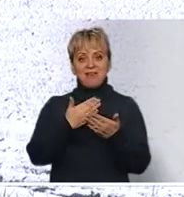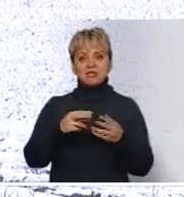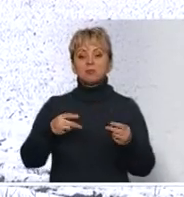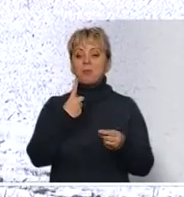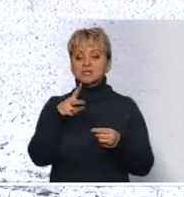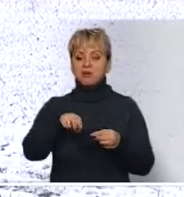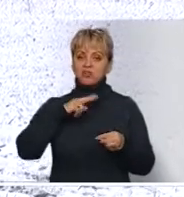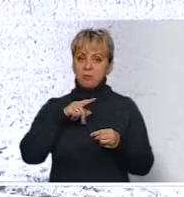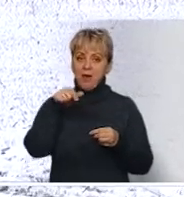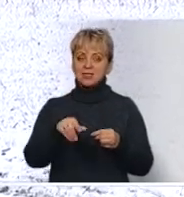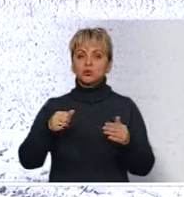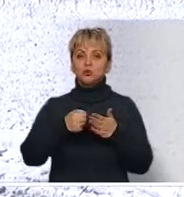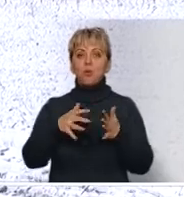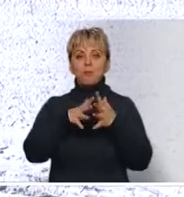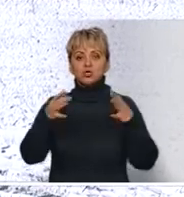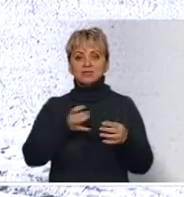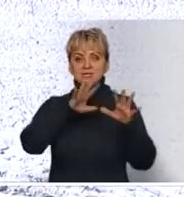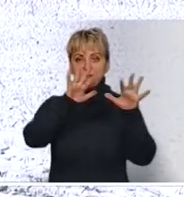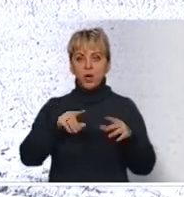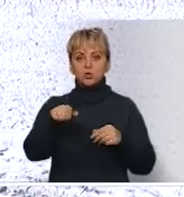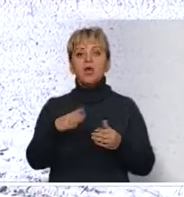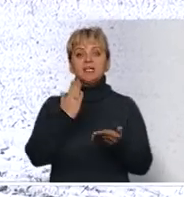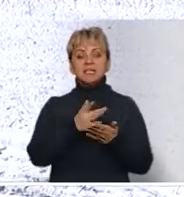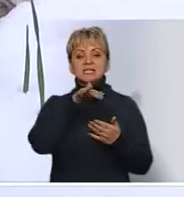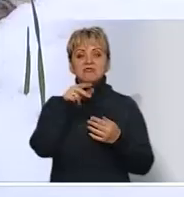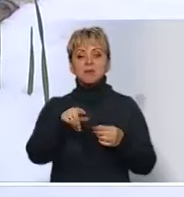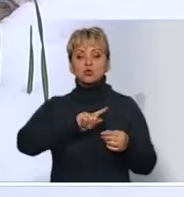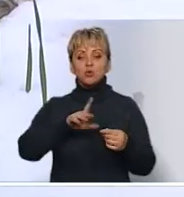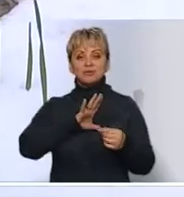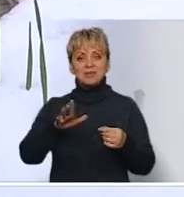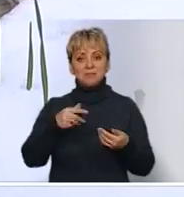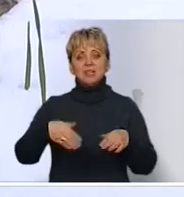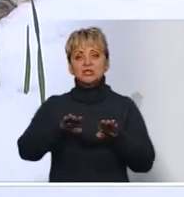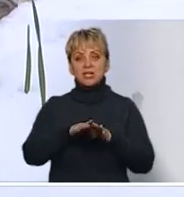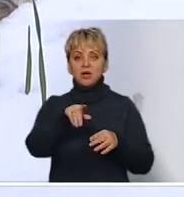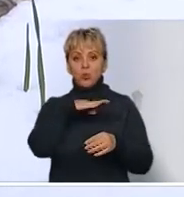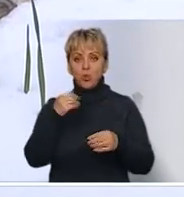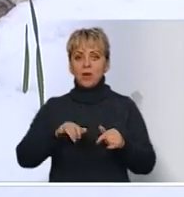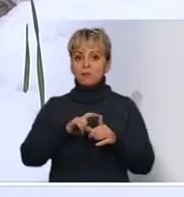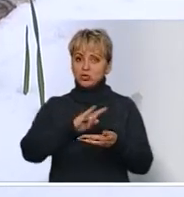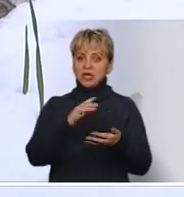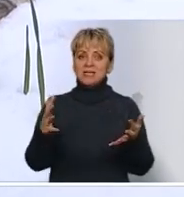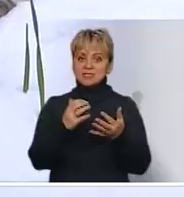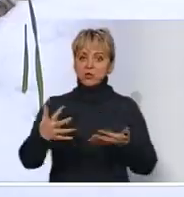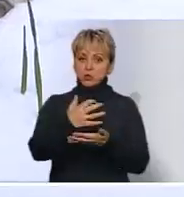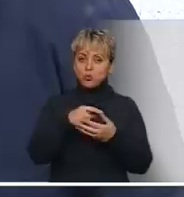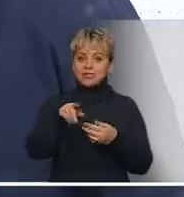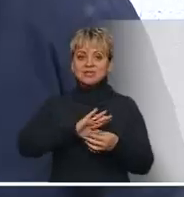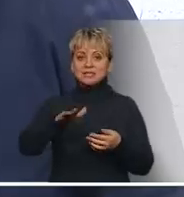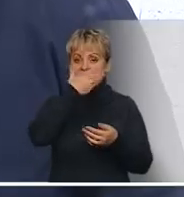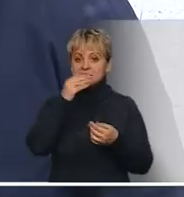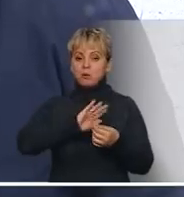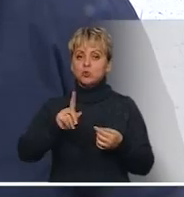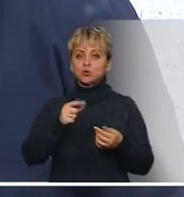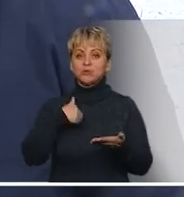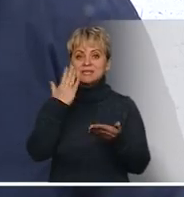специалисты советуют проявлять бдительность. До большого снежного покрова еще есть время избежать создания колоний и сохранить посевы. Надо не